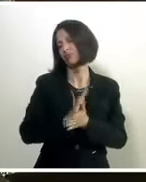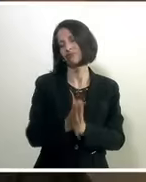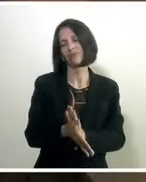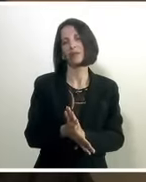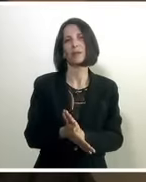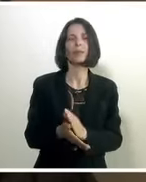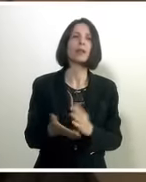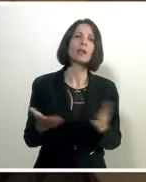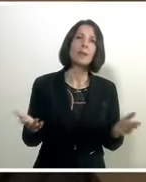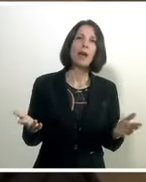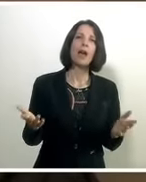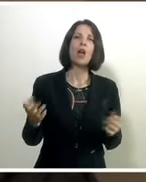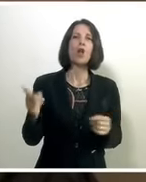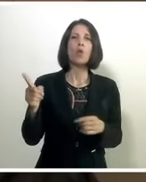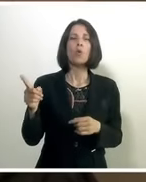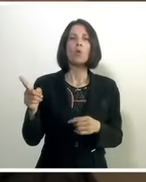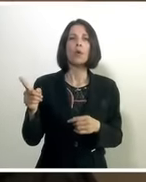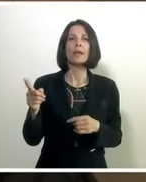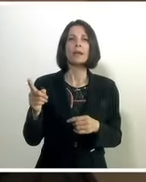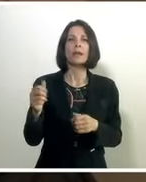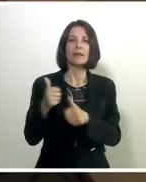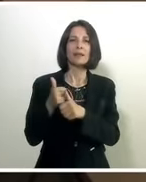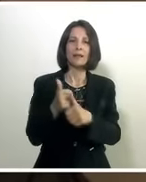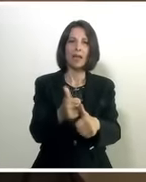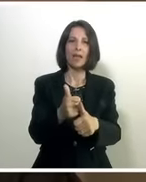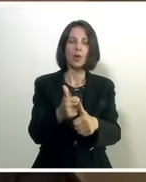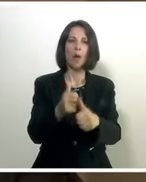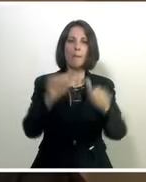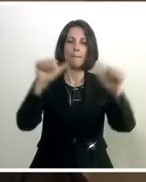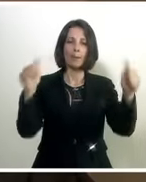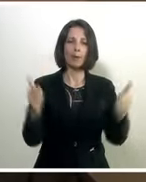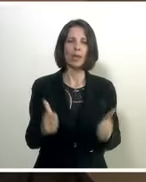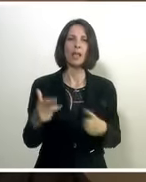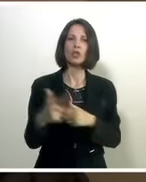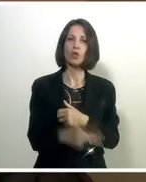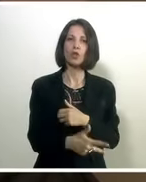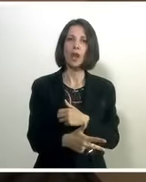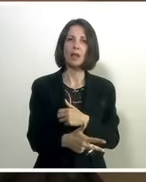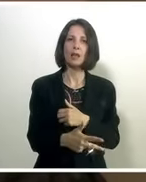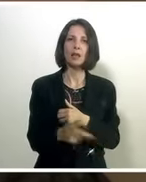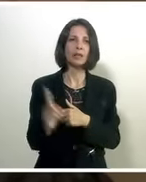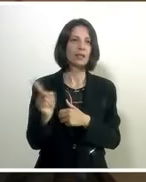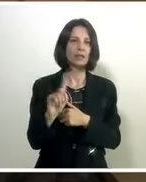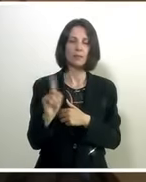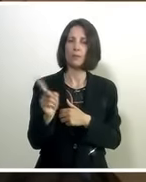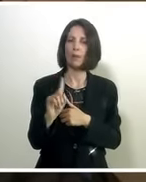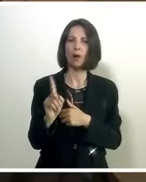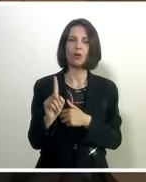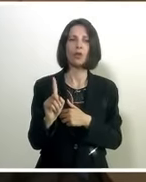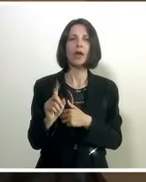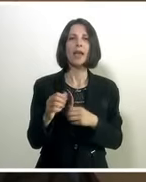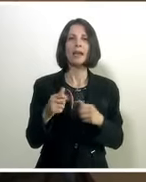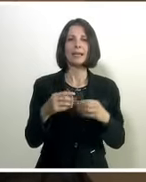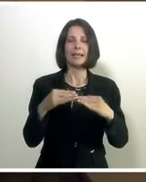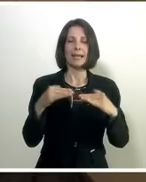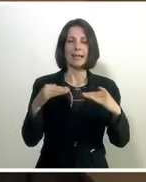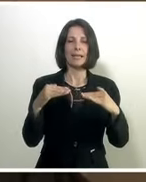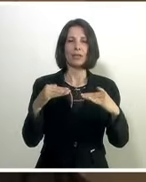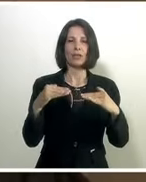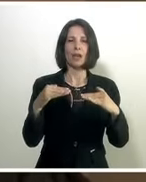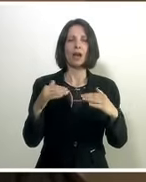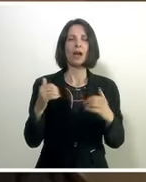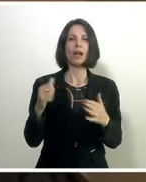di non voler seguire i modelli di socialismo che si sono finora realizzati cioè una rigida e centralizzata